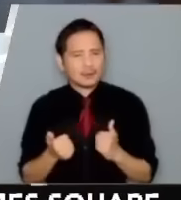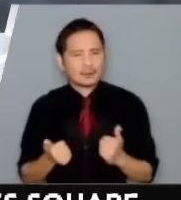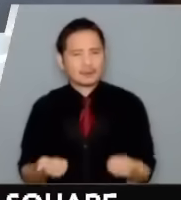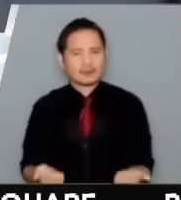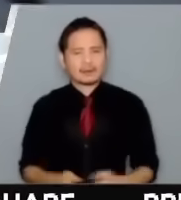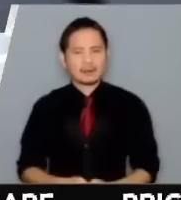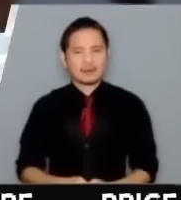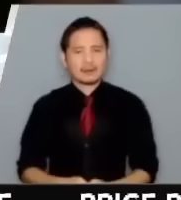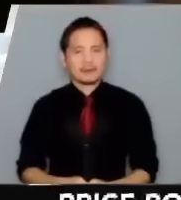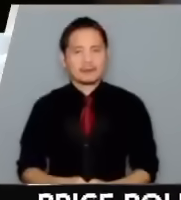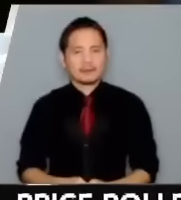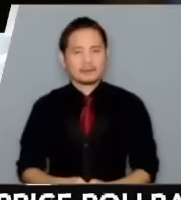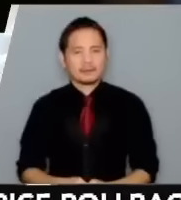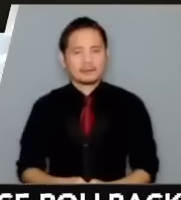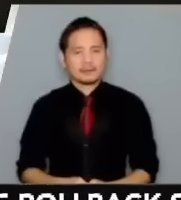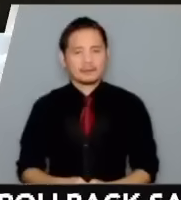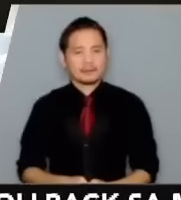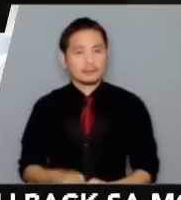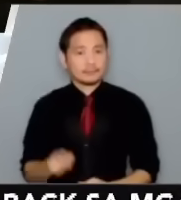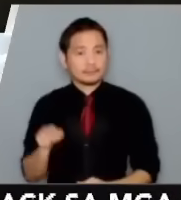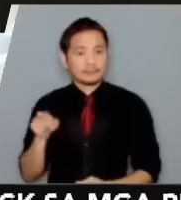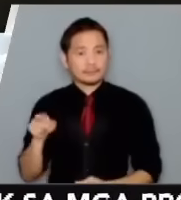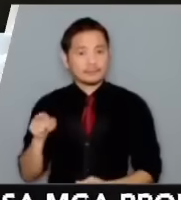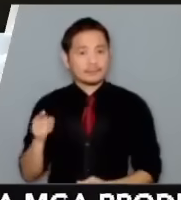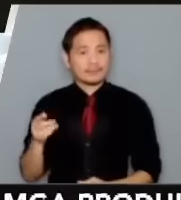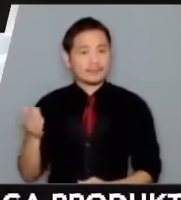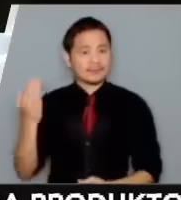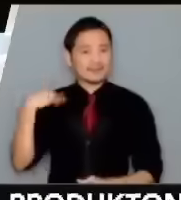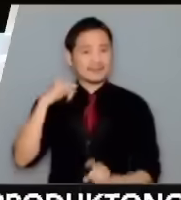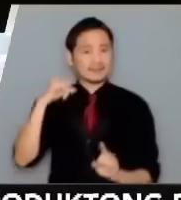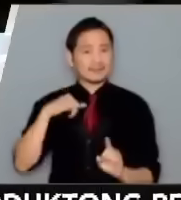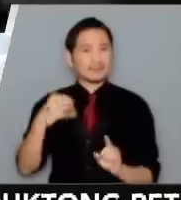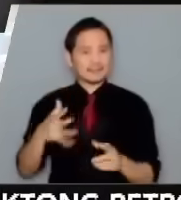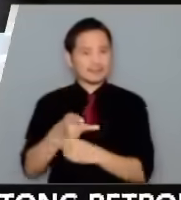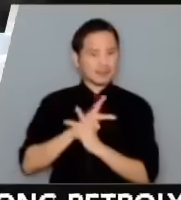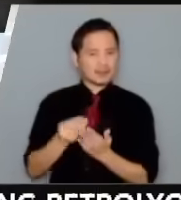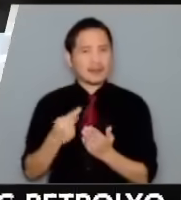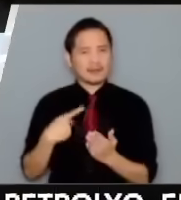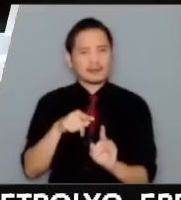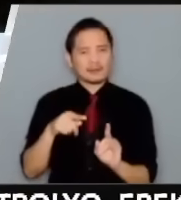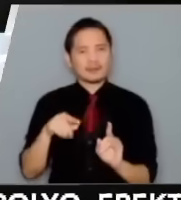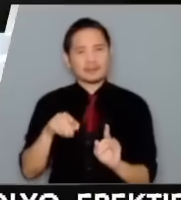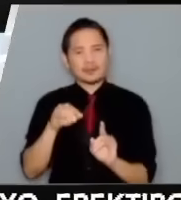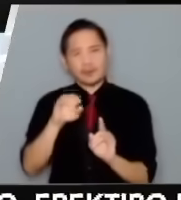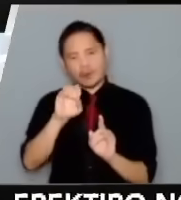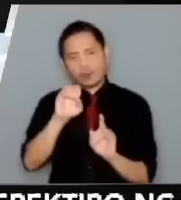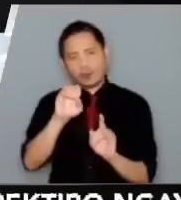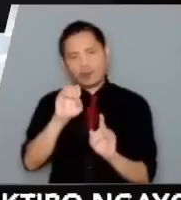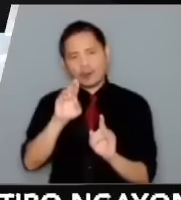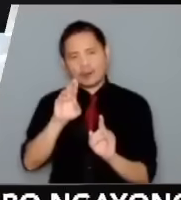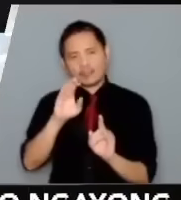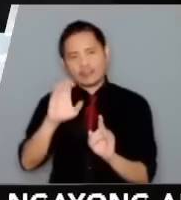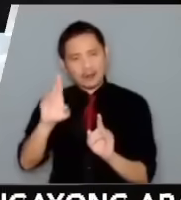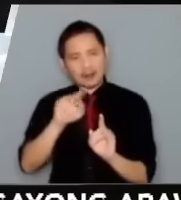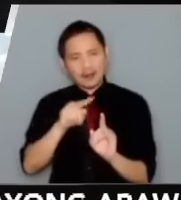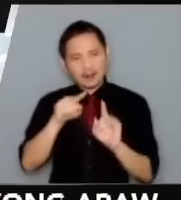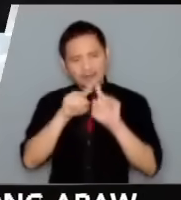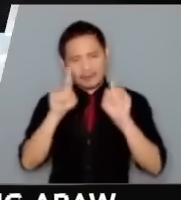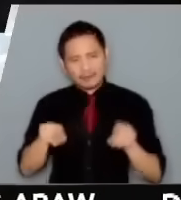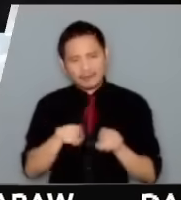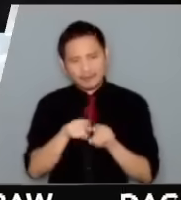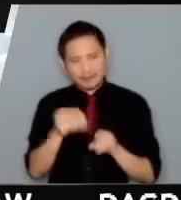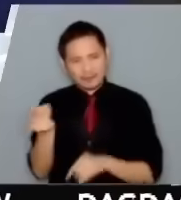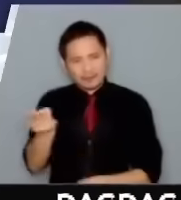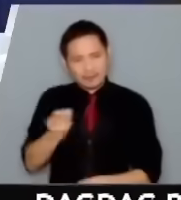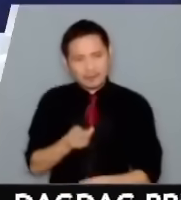isang araw kaya nakuha na ang papeles ng jeep gaya ng ORCR. Umaasa siyang mabibigyan pa rin ang pagkakataong makapagpasa. Kasi